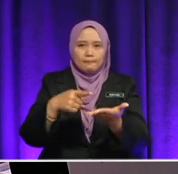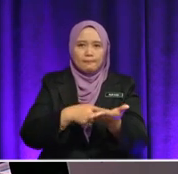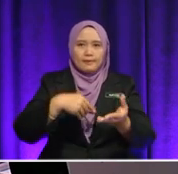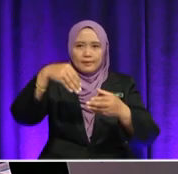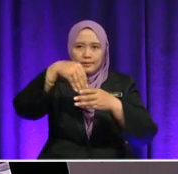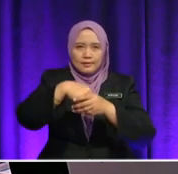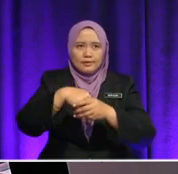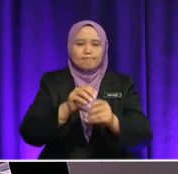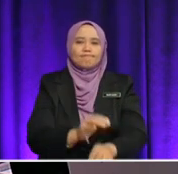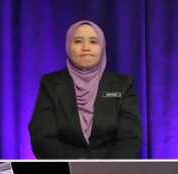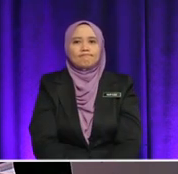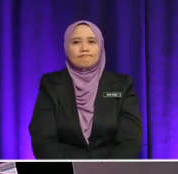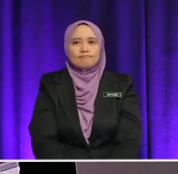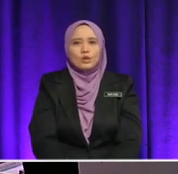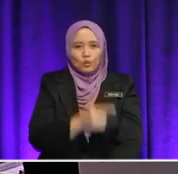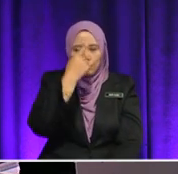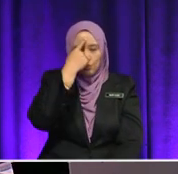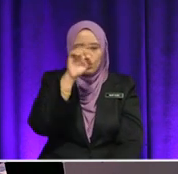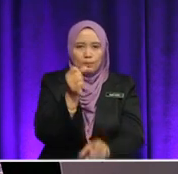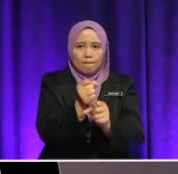kita lihat dalam bentuk Bi